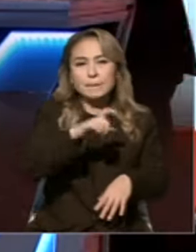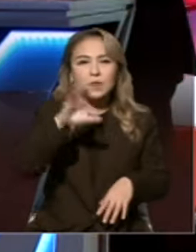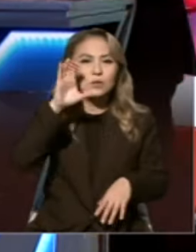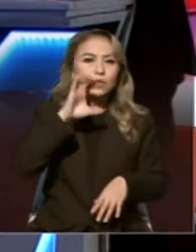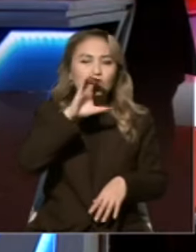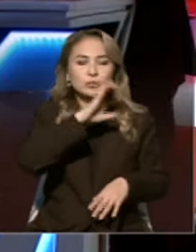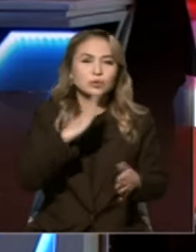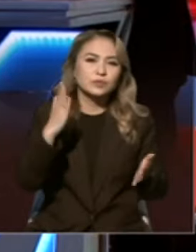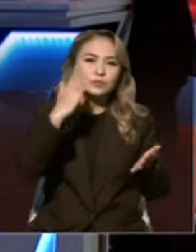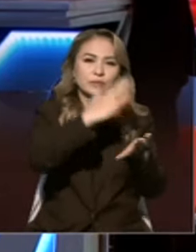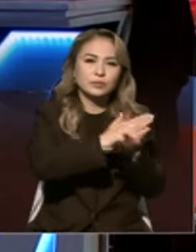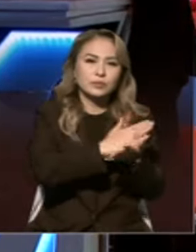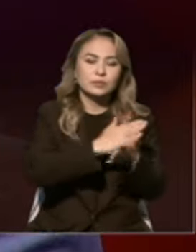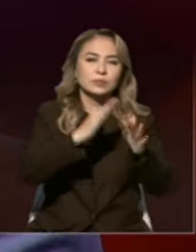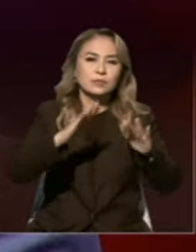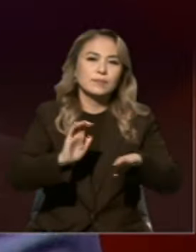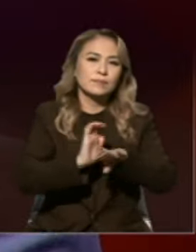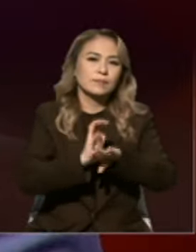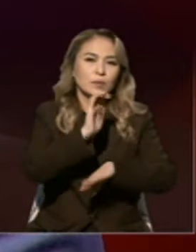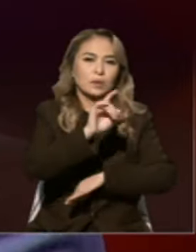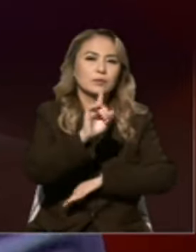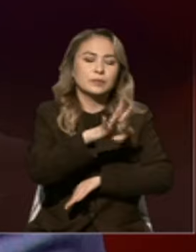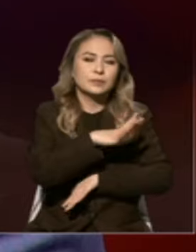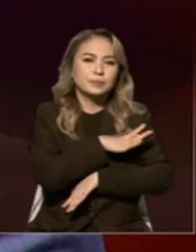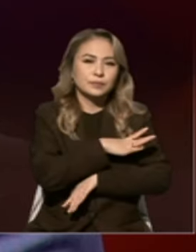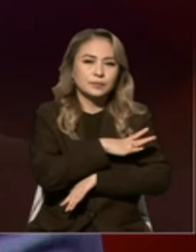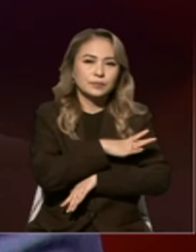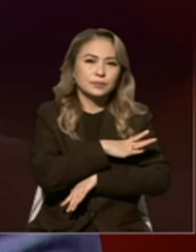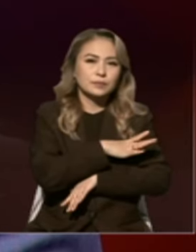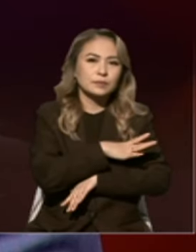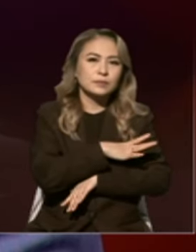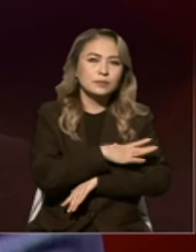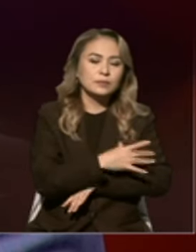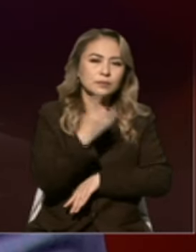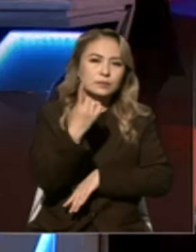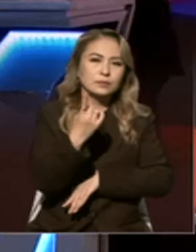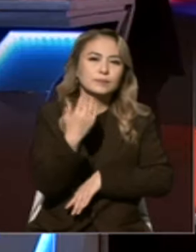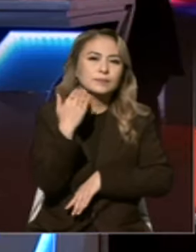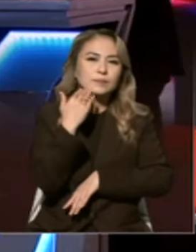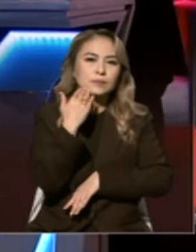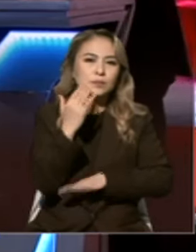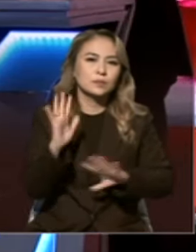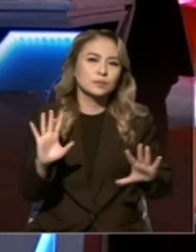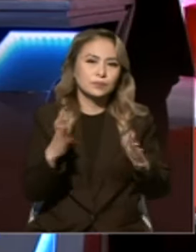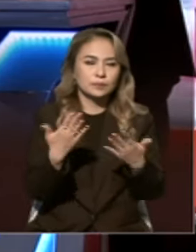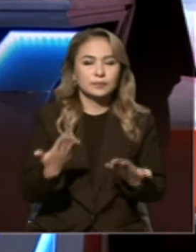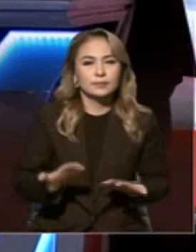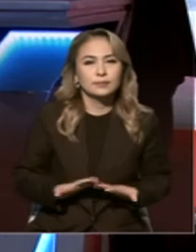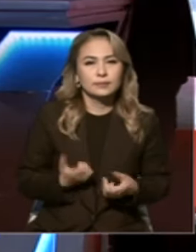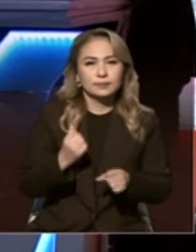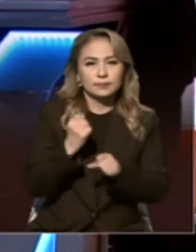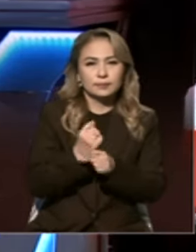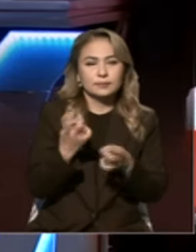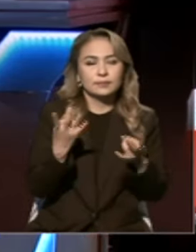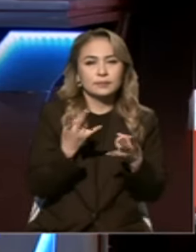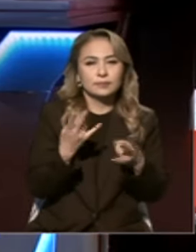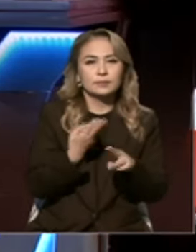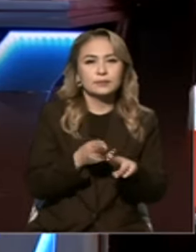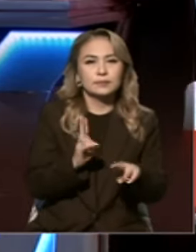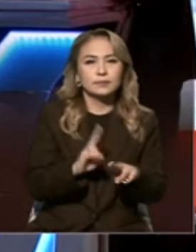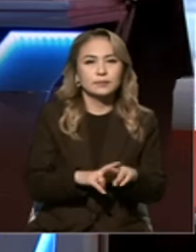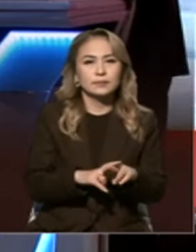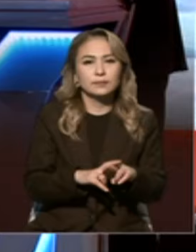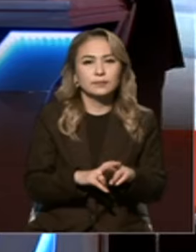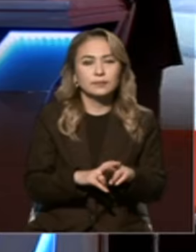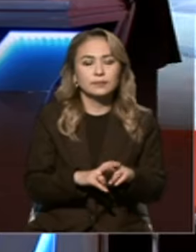солтүстікке, жаңағыдай жерлерге жіберу үшін бір көтеріңкі жағдай жасауымыз керек. Сонда біз бәріге бақша